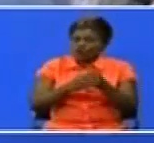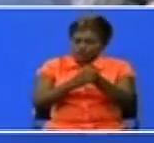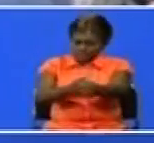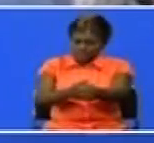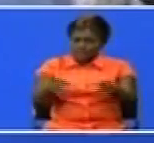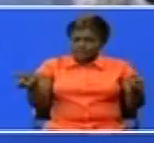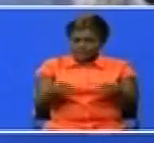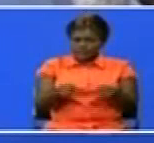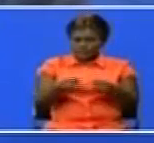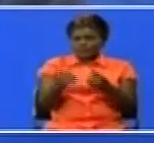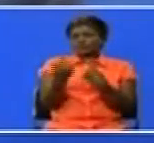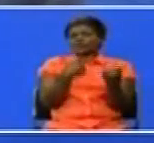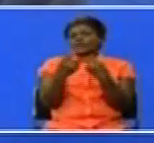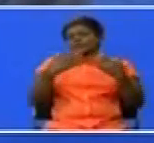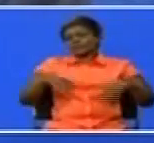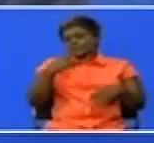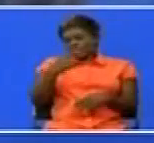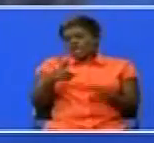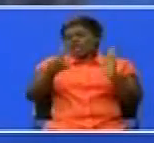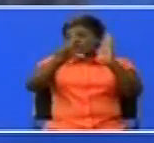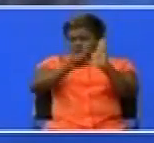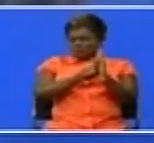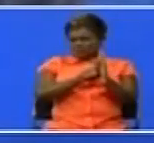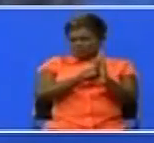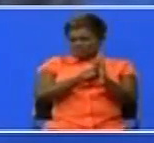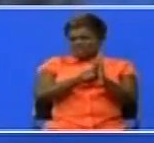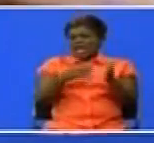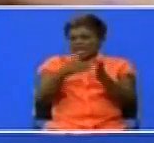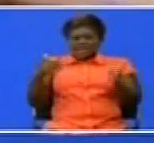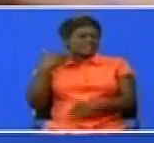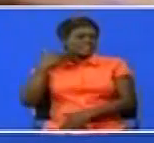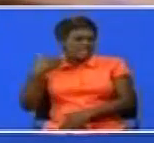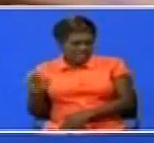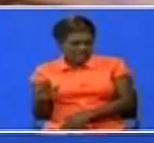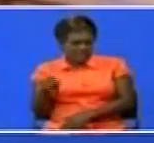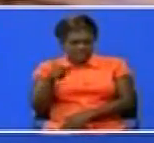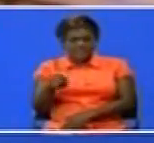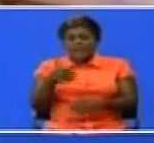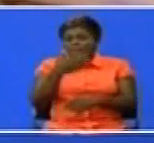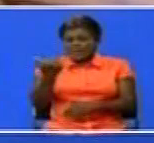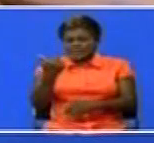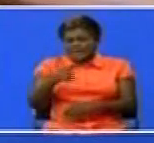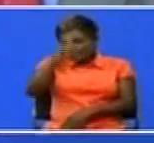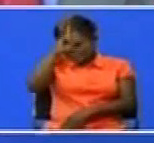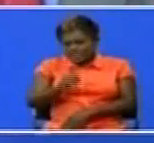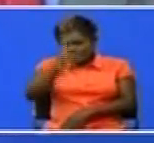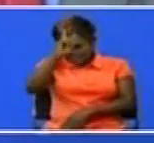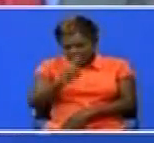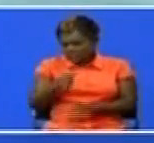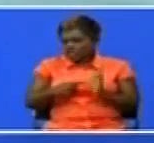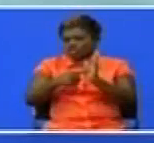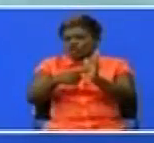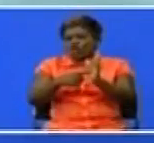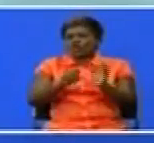Aidha, waliozungumza nasi wanasema sheria zilizopo dhidi ya uchochezi zinapaswa kunolewa ili makali yake